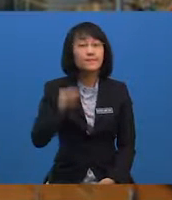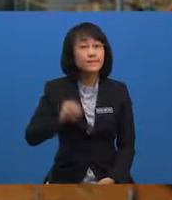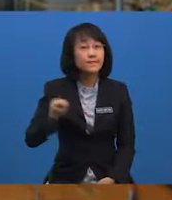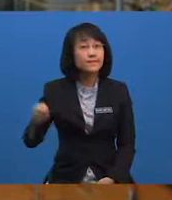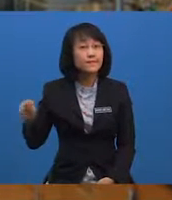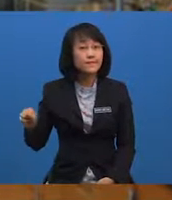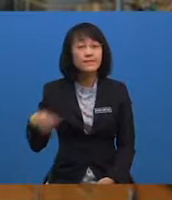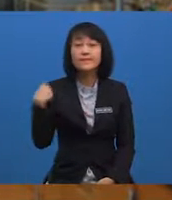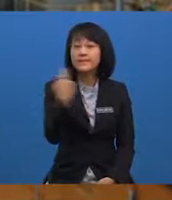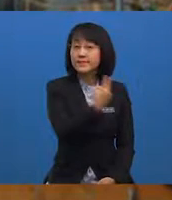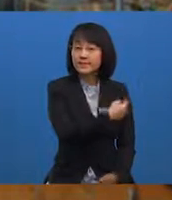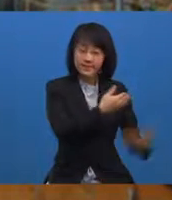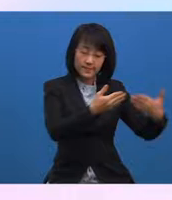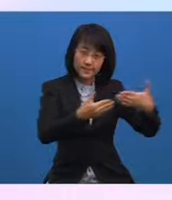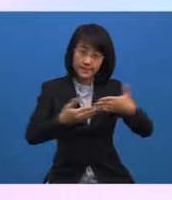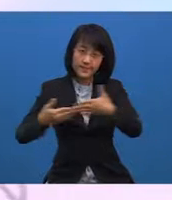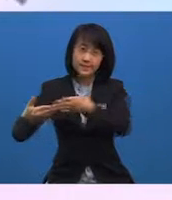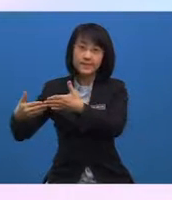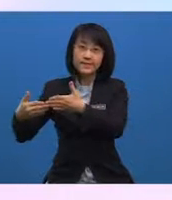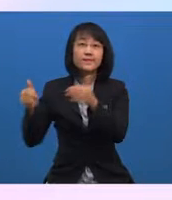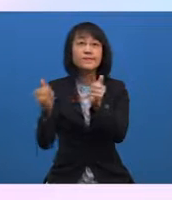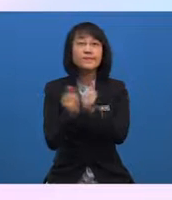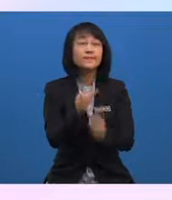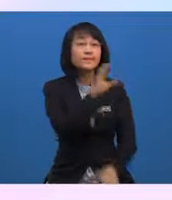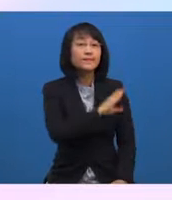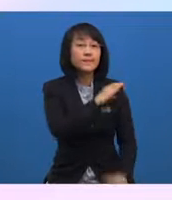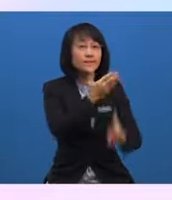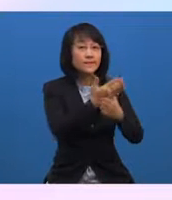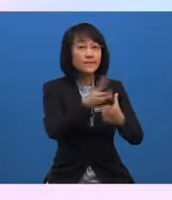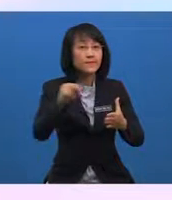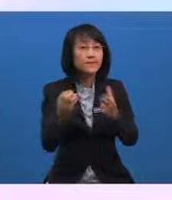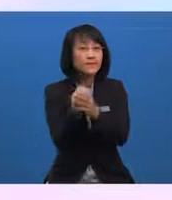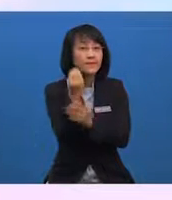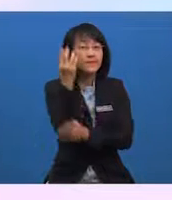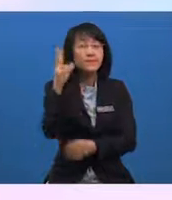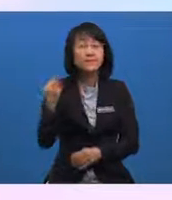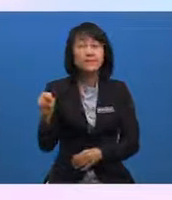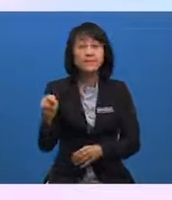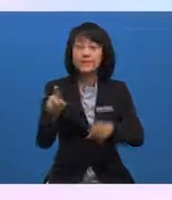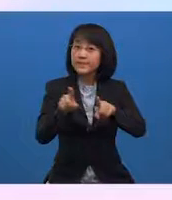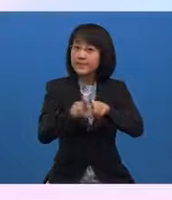Murid-murid, kita akan teruskan dengan ciri bahagian tumbuhan yang berbeza.